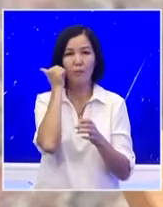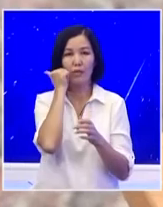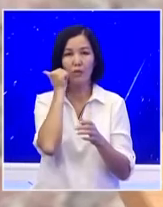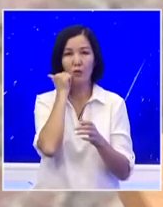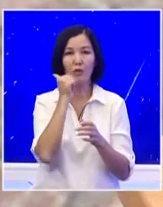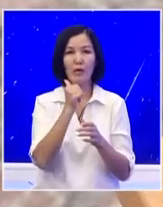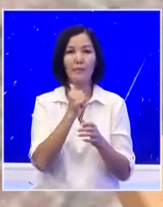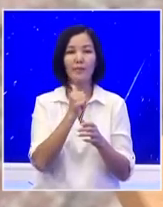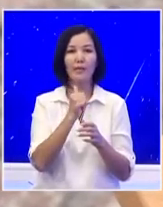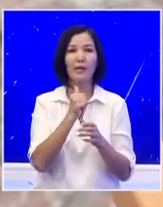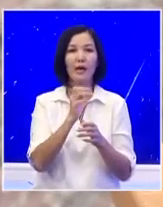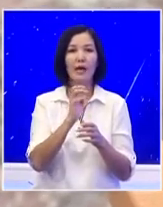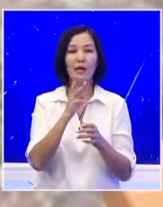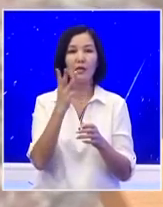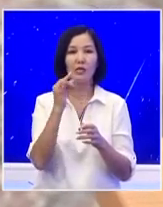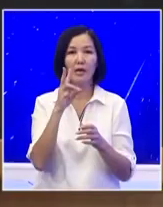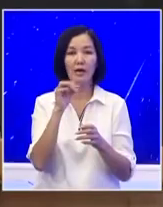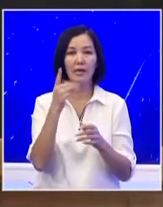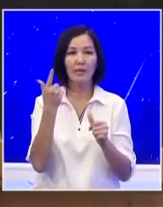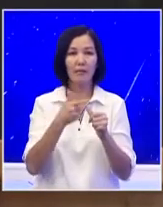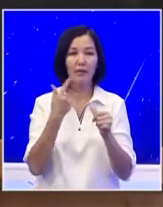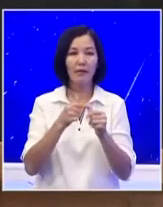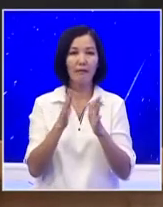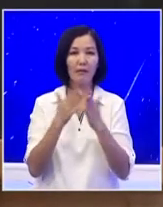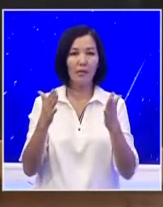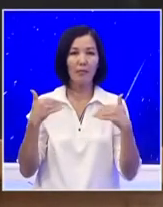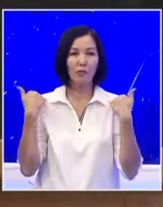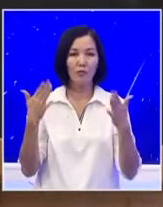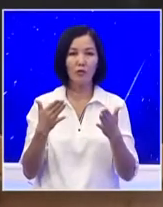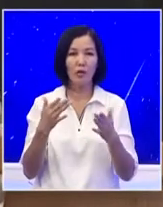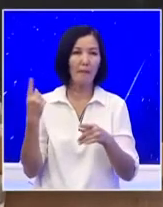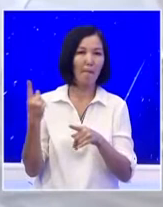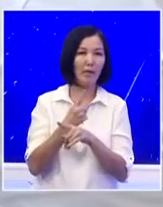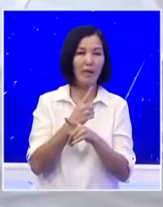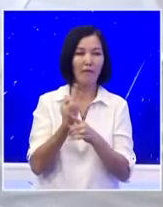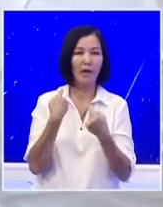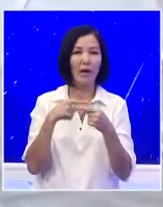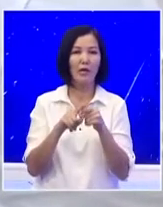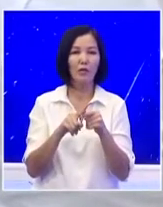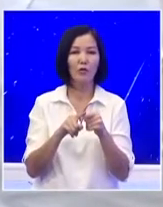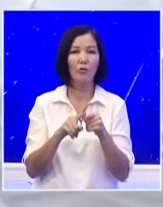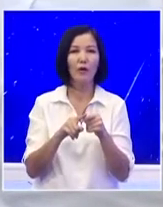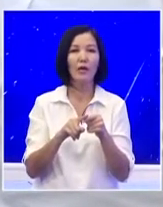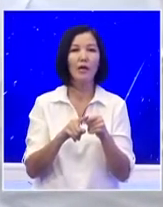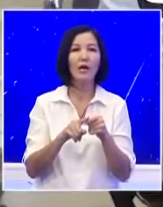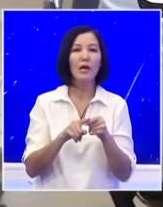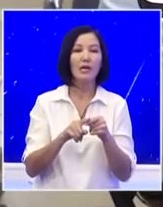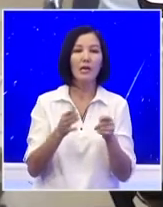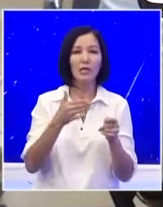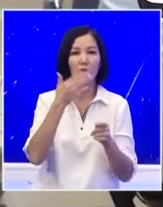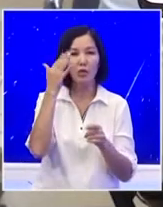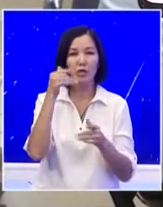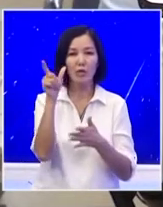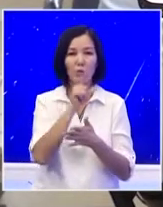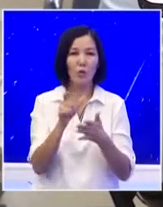Шахарият кітабы қолдарына түскен. Оның ішінде қазақтың тұңғыш агрономы Сатылған Сапатаевтың Хакім Абайдың жаз өлеңін тұңғыш орыс